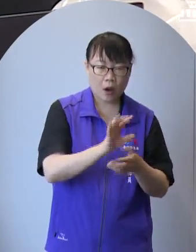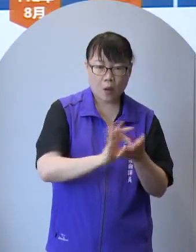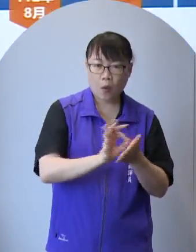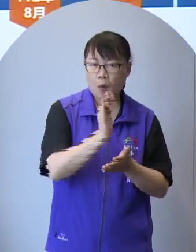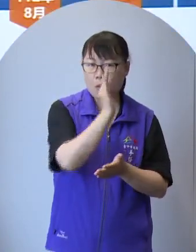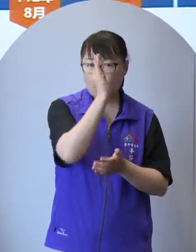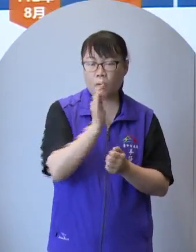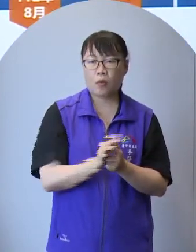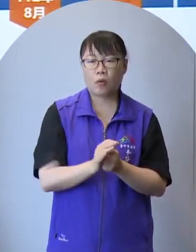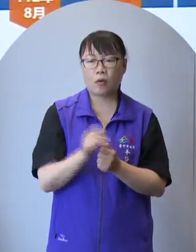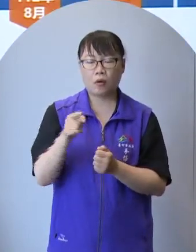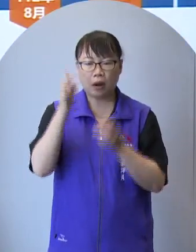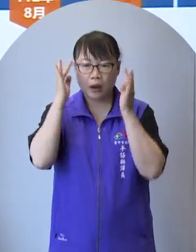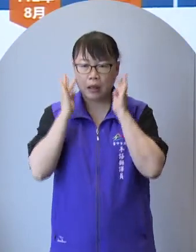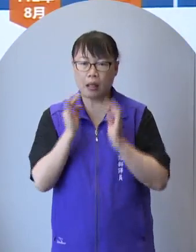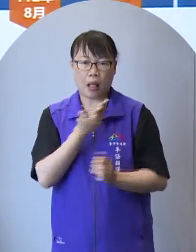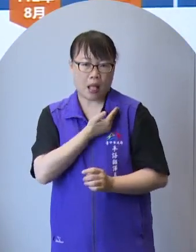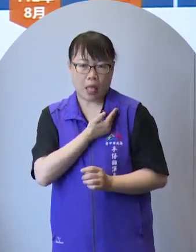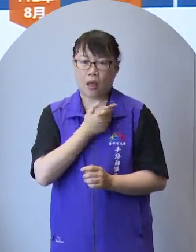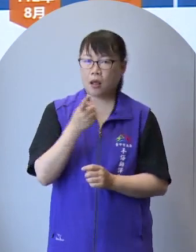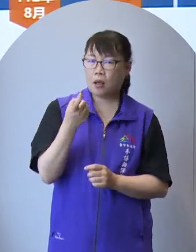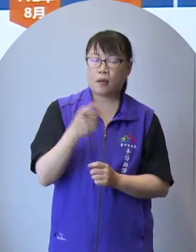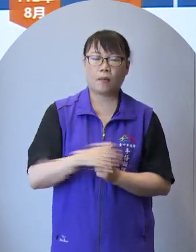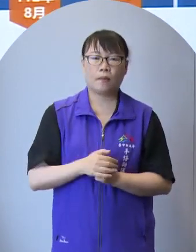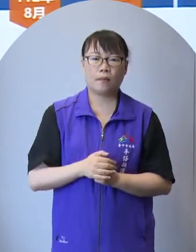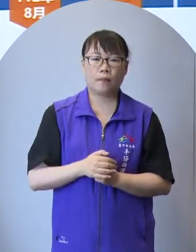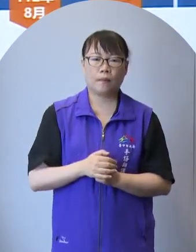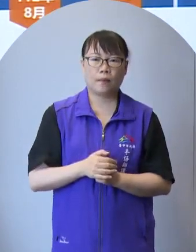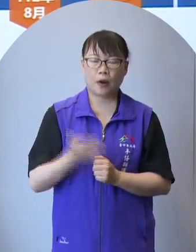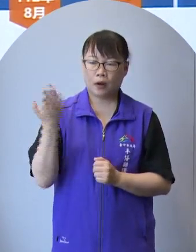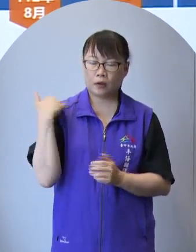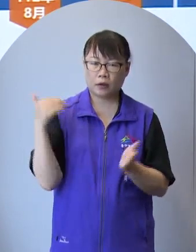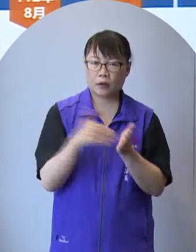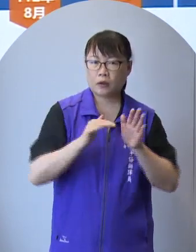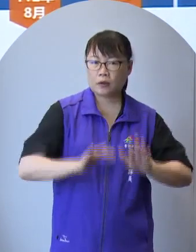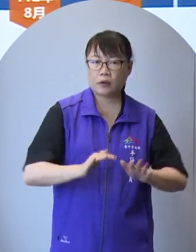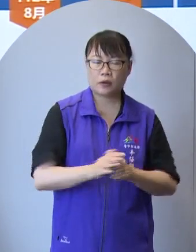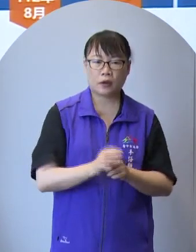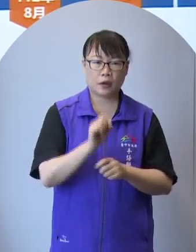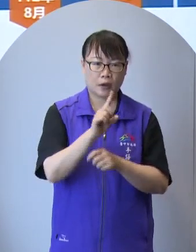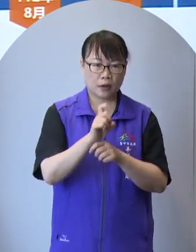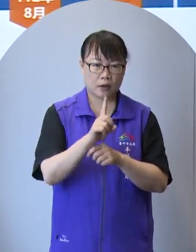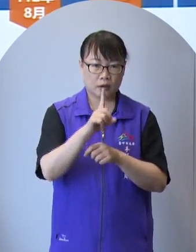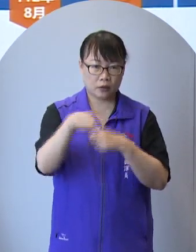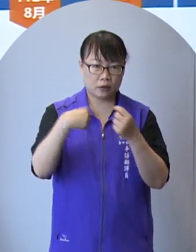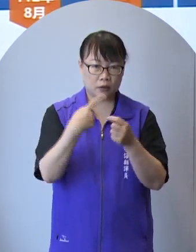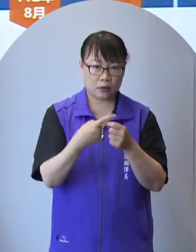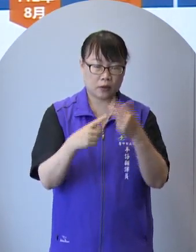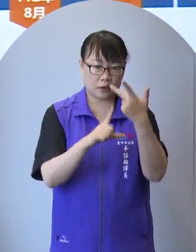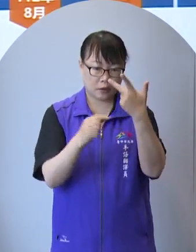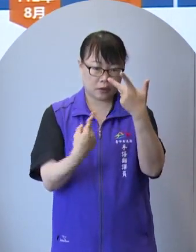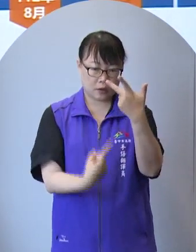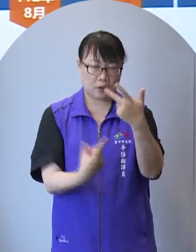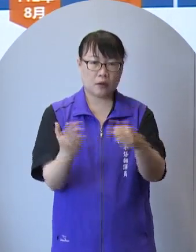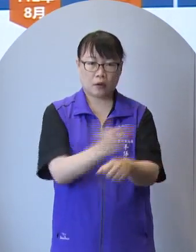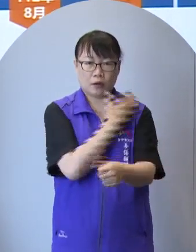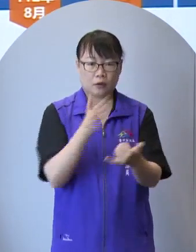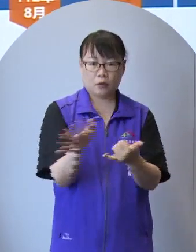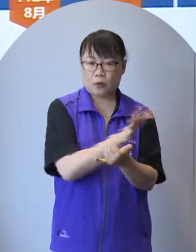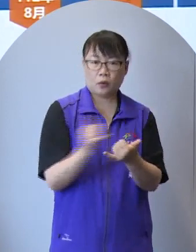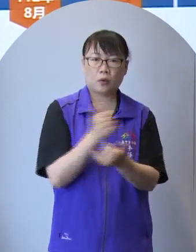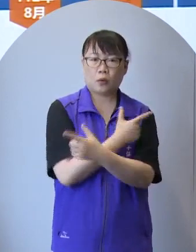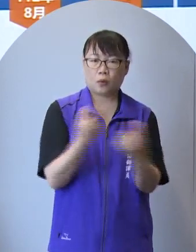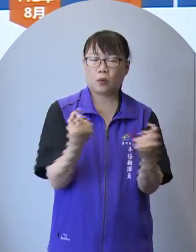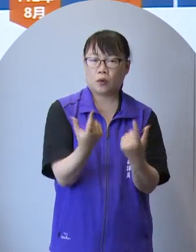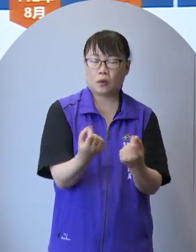温。那一路推动啊，到近几年，从111年开始，7月1日，这是全国一起推动的。那我们